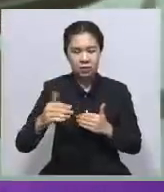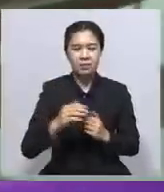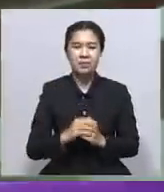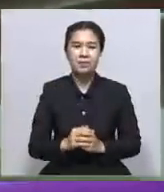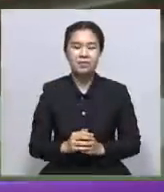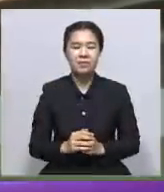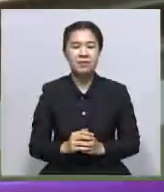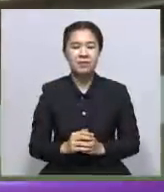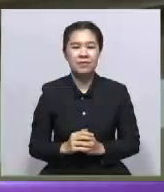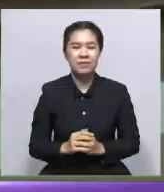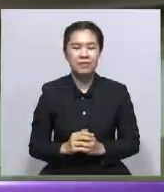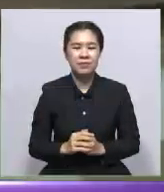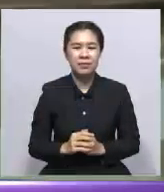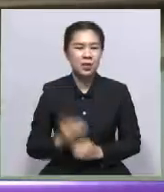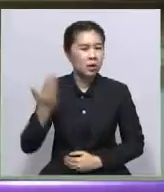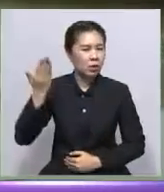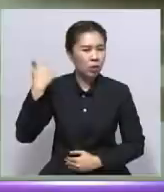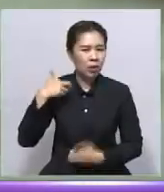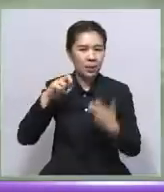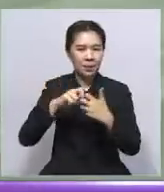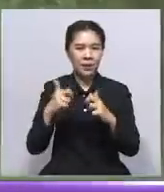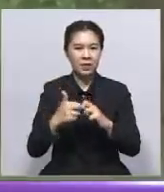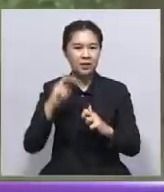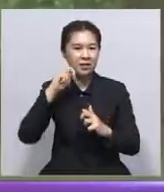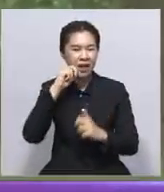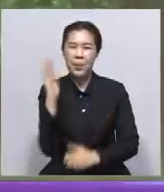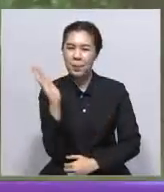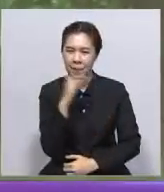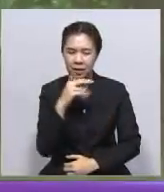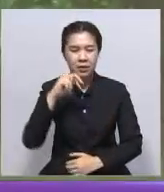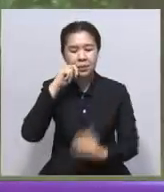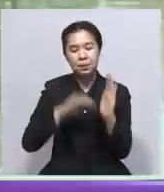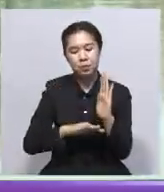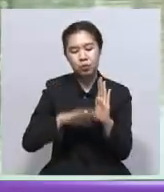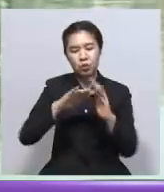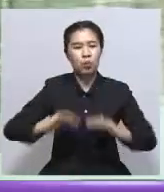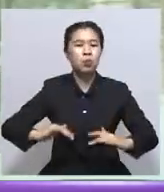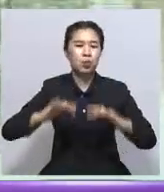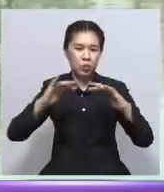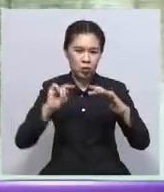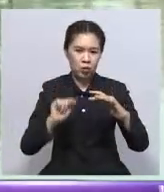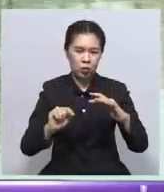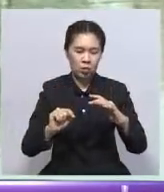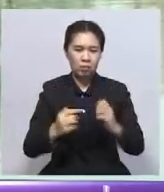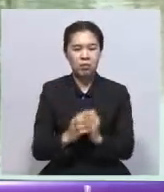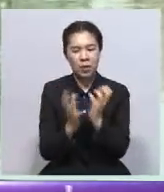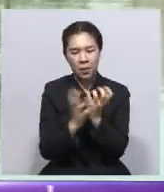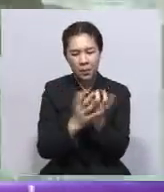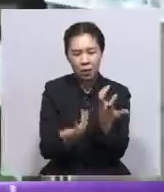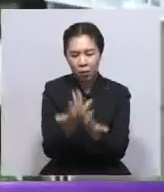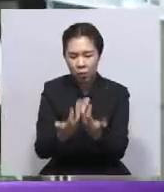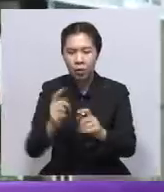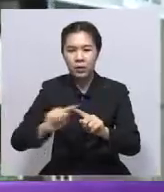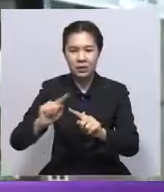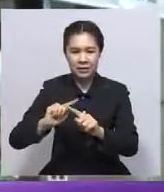จดีย์จากที่ผ่านมาเกิดปัญหาเรื่องของน้ำเน่าเสียและน้ำท่วมในคลองมหาสวัสดิ์วัชพืชชาวชุมชนบ้